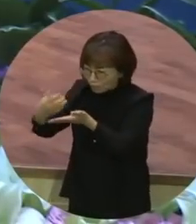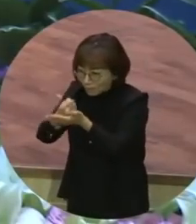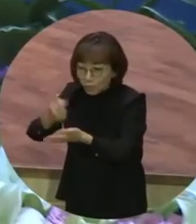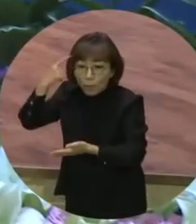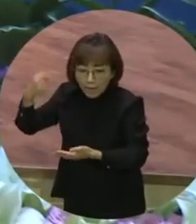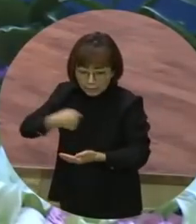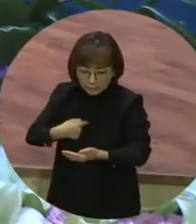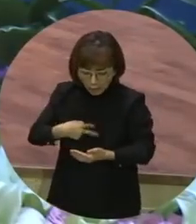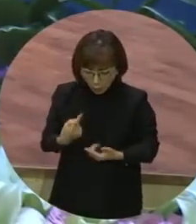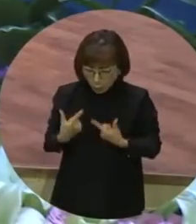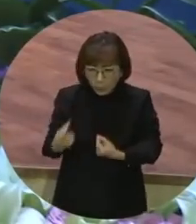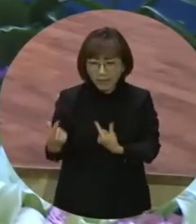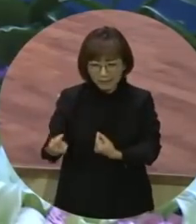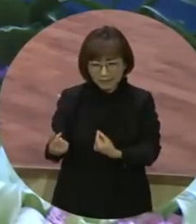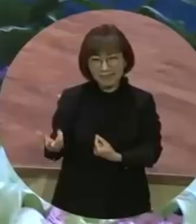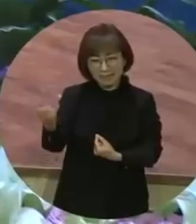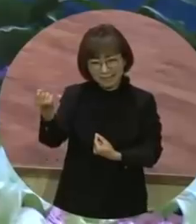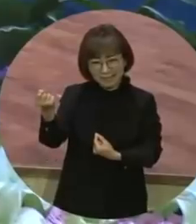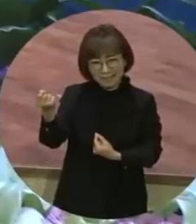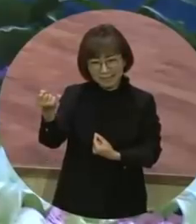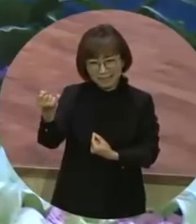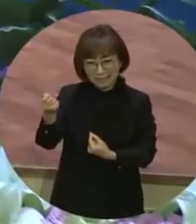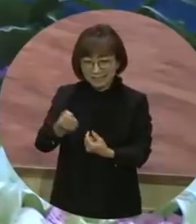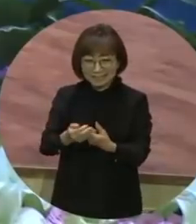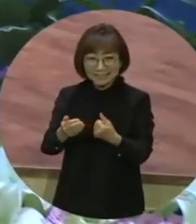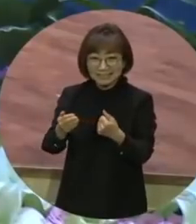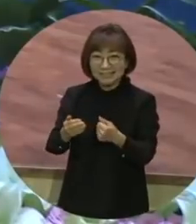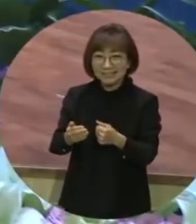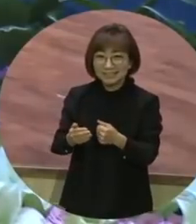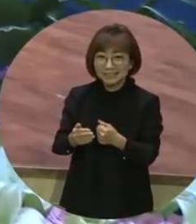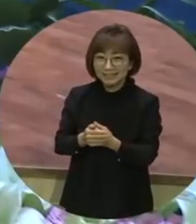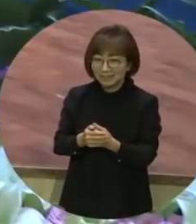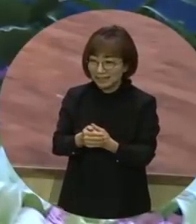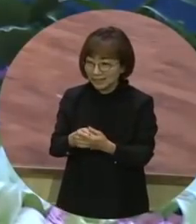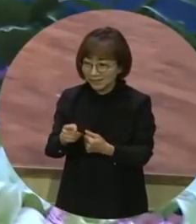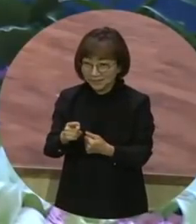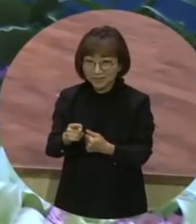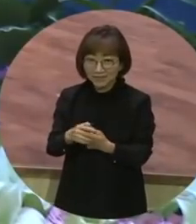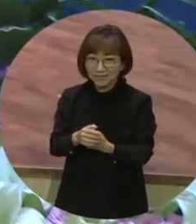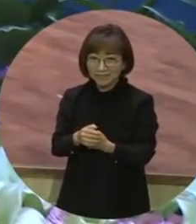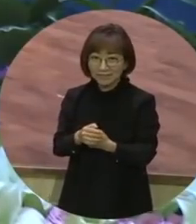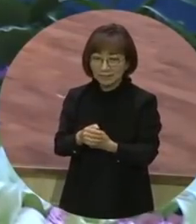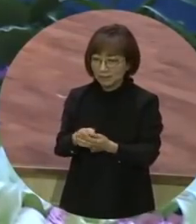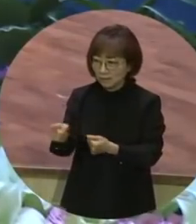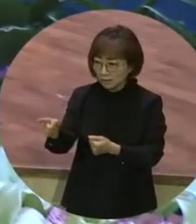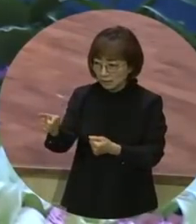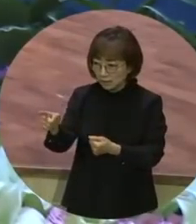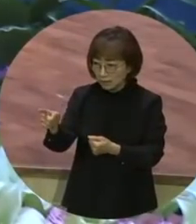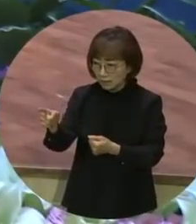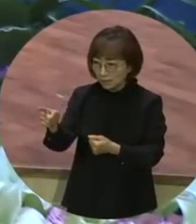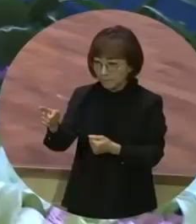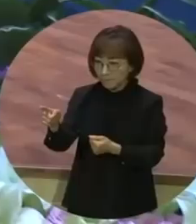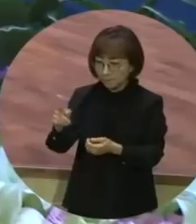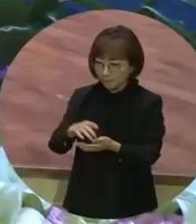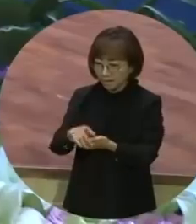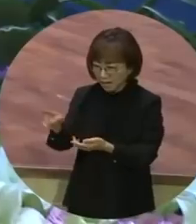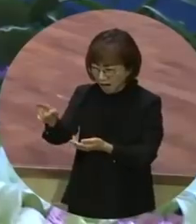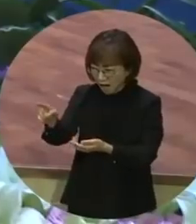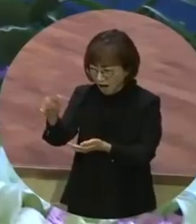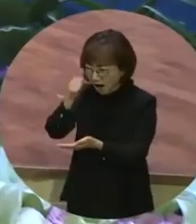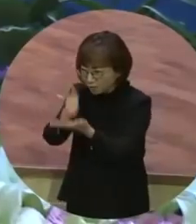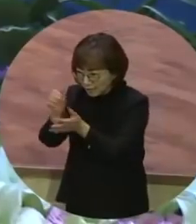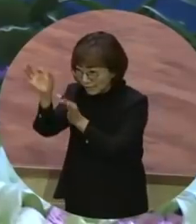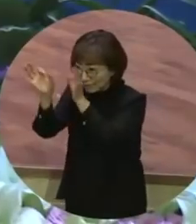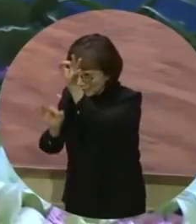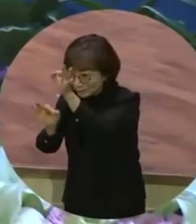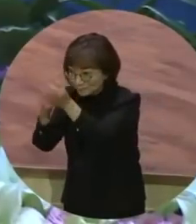그러니까요, 다른 사람에게 탁 잘못 눈에 이 제가 보이면요, 그 사람은 자기 눈에 그 제가 있기 때문에